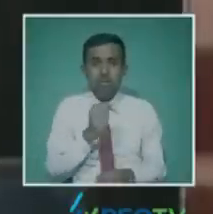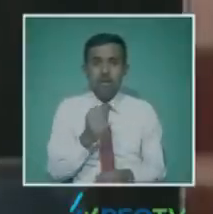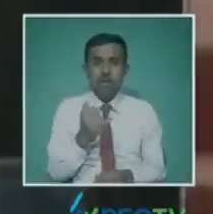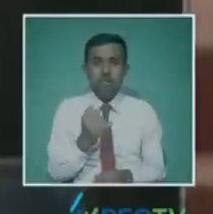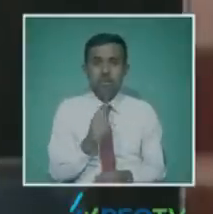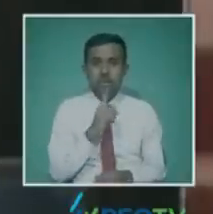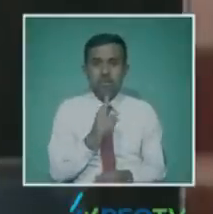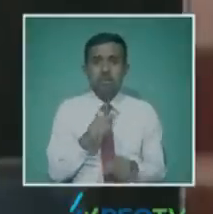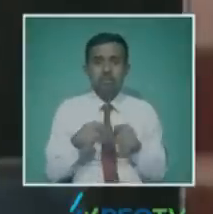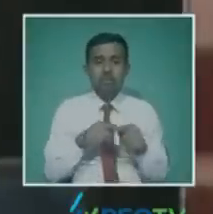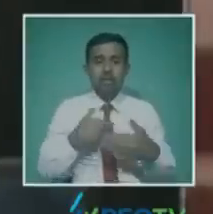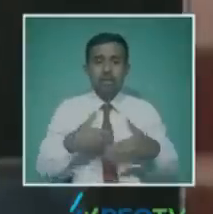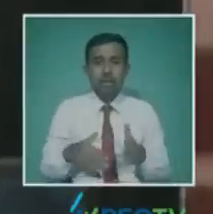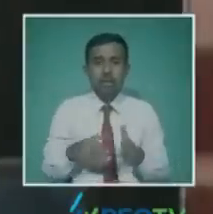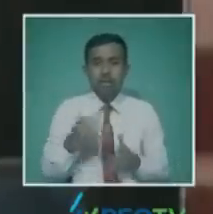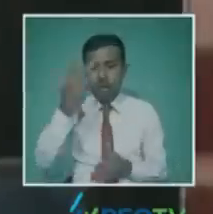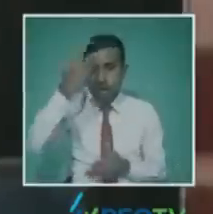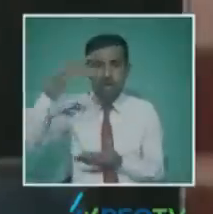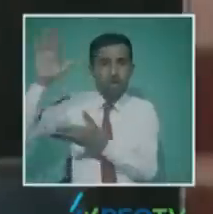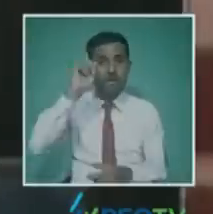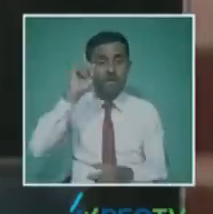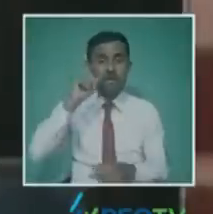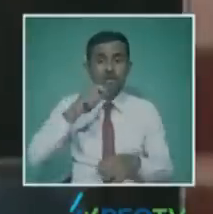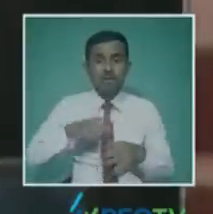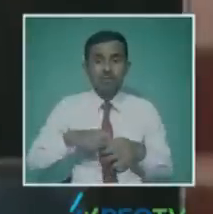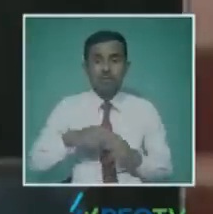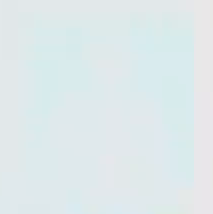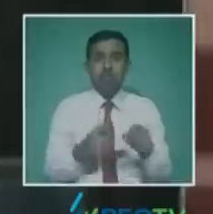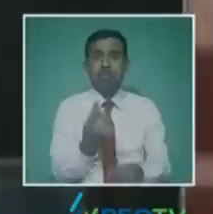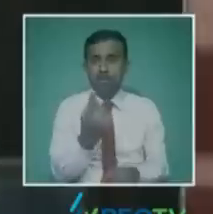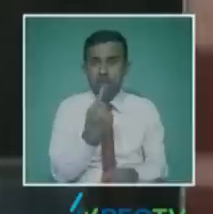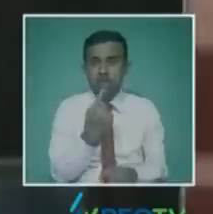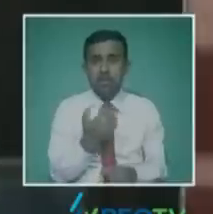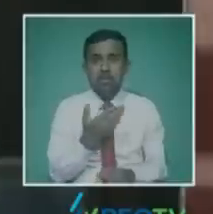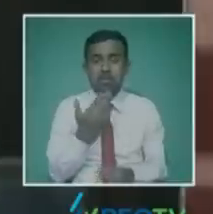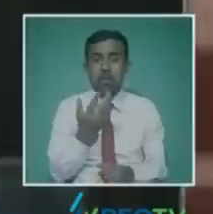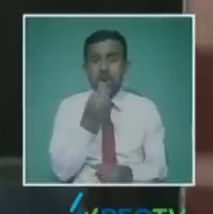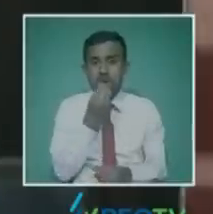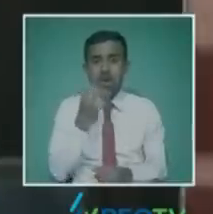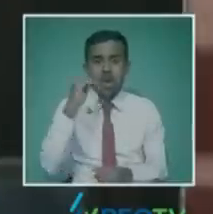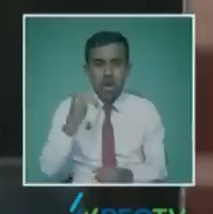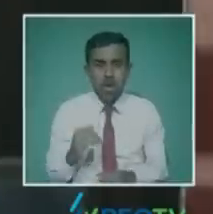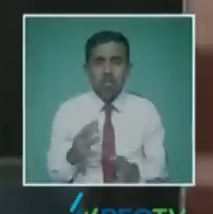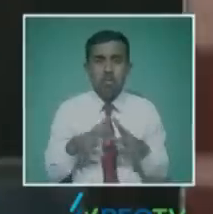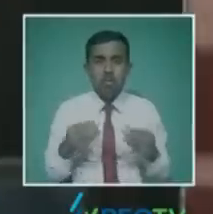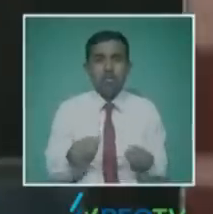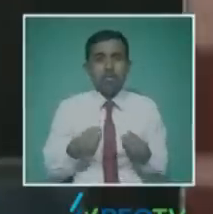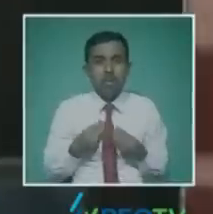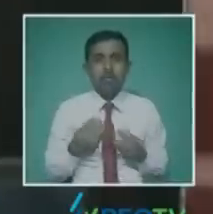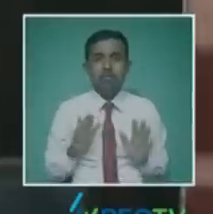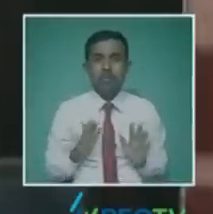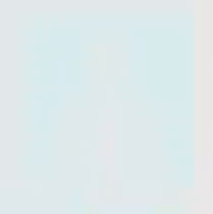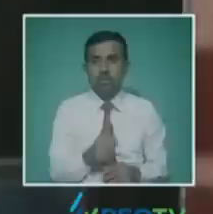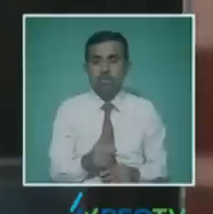කියලා. ඒ අනුව තමයි කැමියට් මණ්ඩලයේ හාල් ආනයනය කරන්න කටයුතු කරේ. රටේ ජනතාව ඉල්ලන්නේ පුළුවන් තරම් කණ්ඩාඩුවට බඩු ටිකක් ගෙනලා දෙන්න කියන එක තමයි